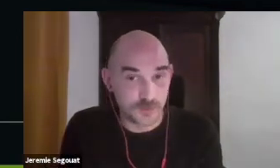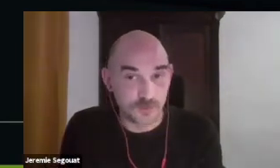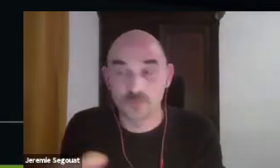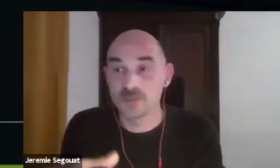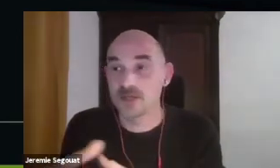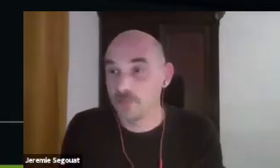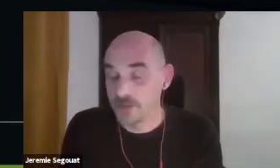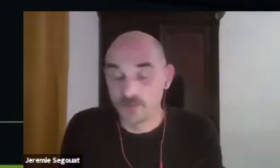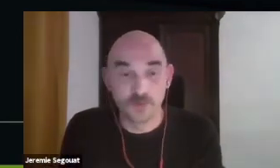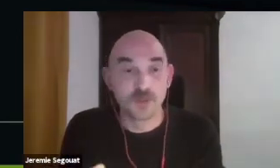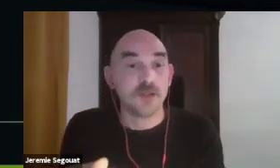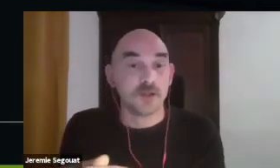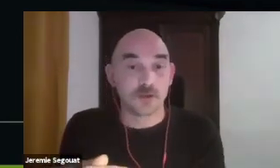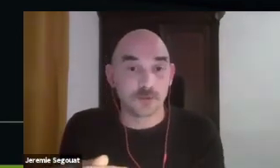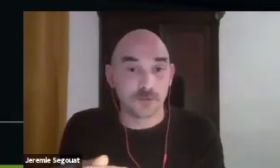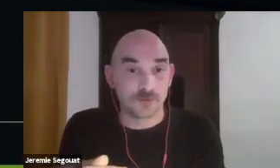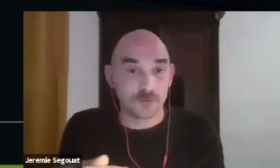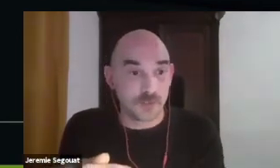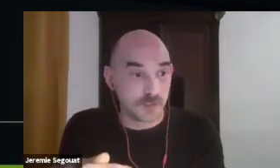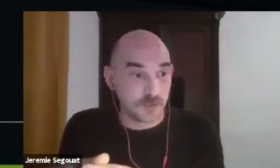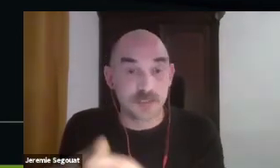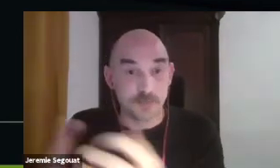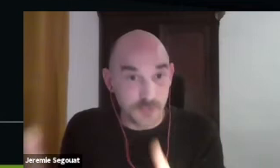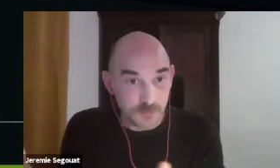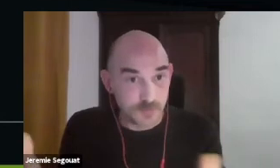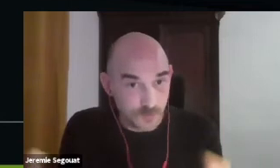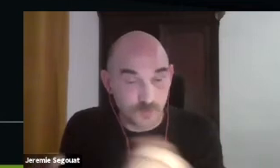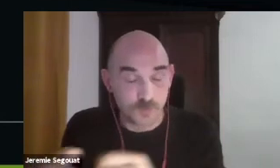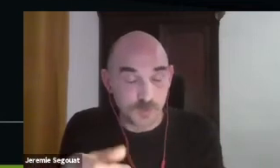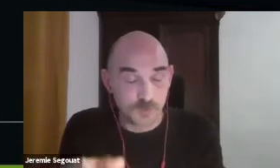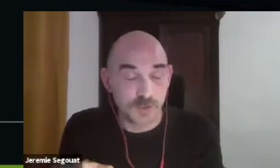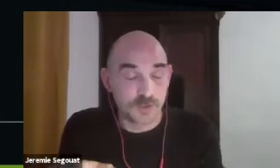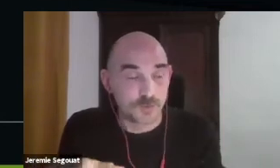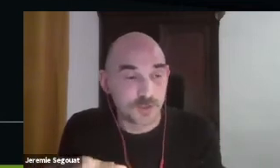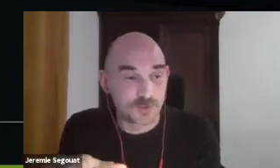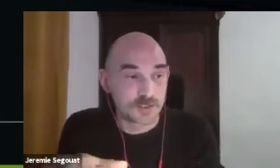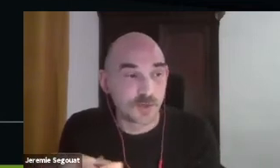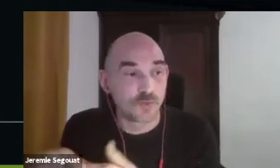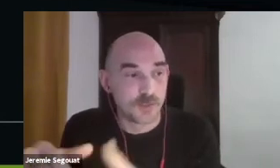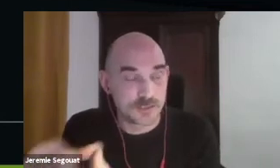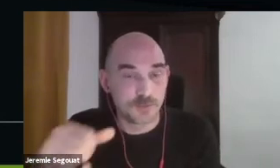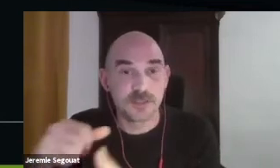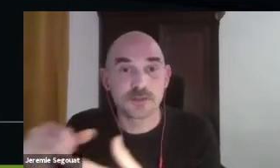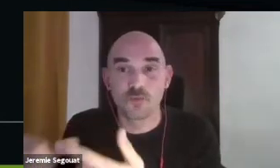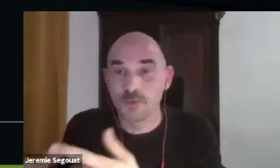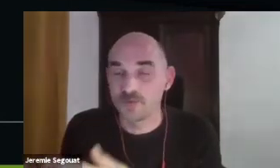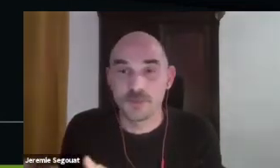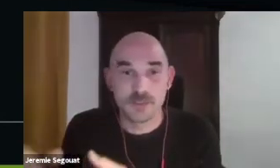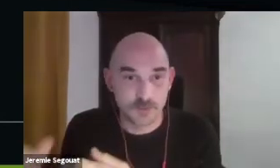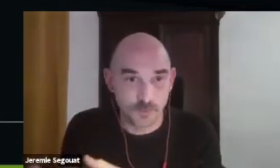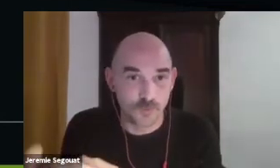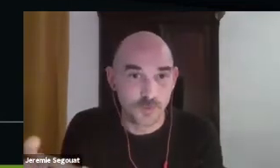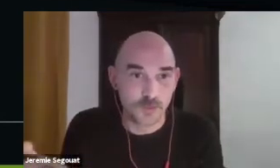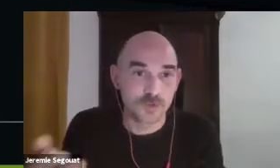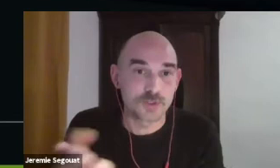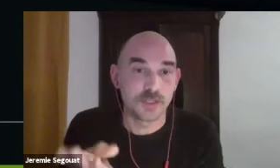'autres personnes donc des accompagnants des amis donc le premier point les relations personnelles ça regroupe les amis ça regroupe la famille